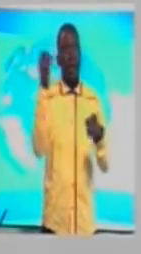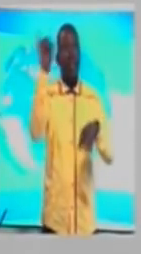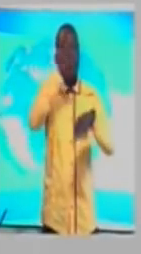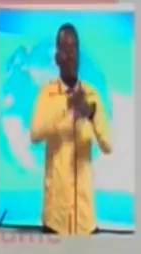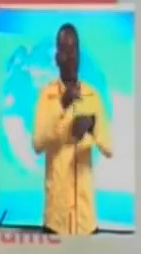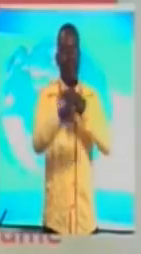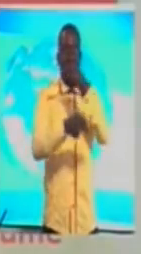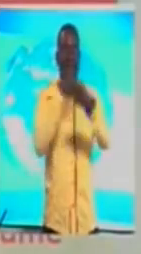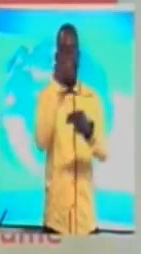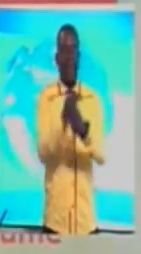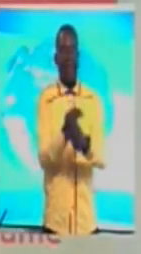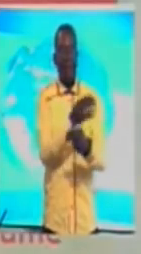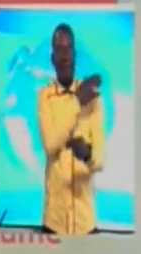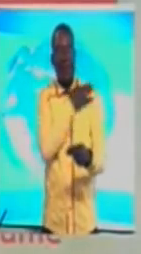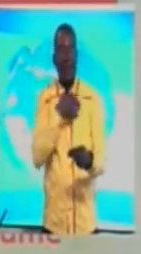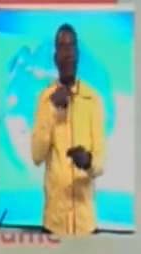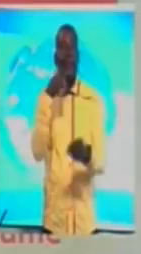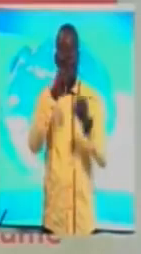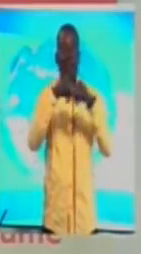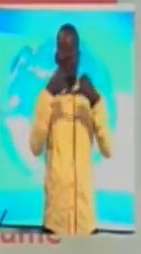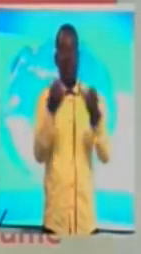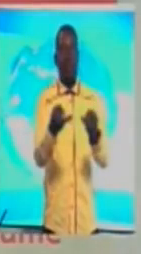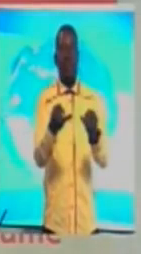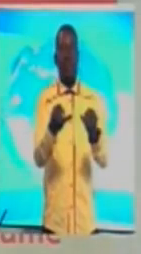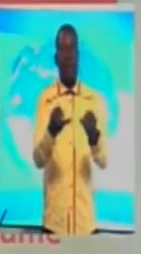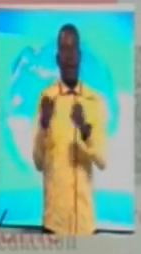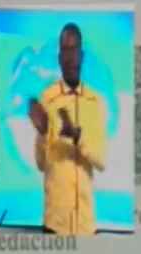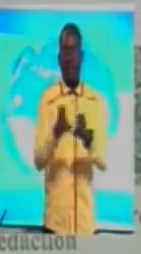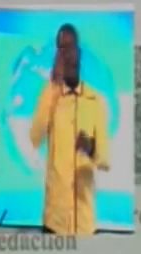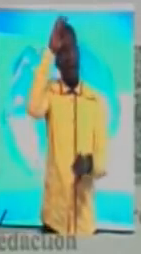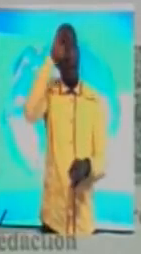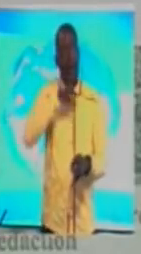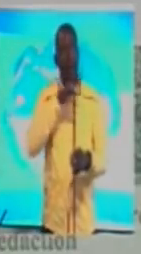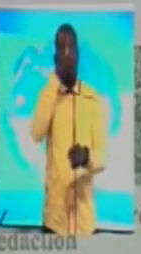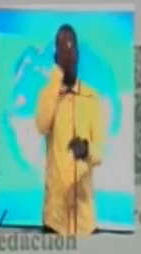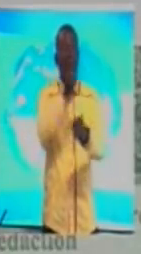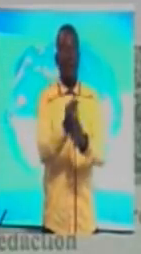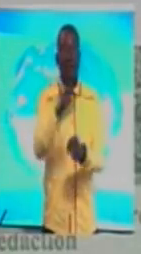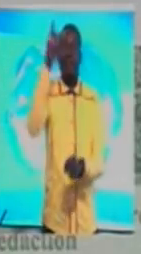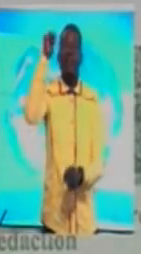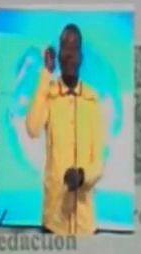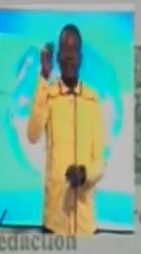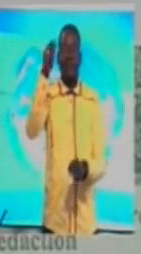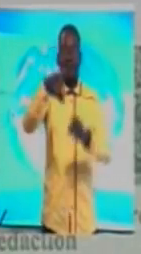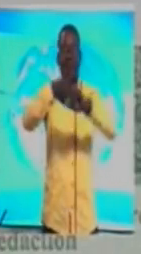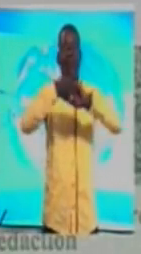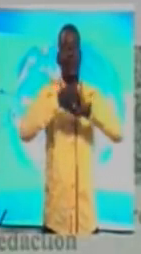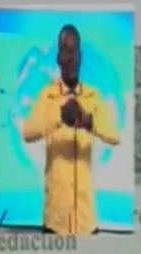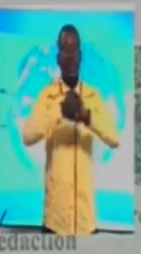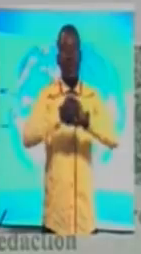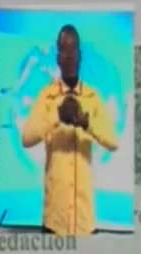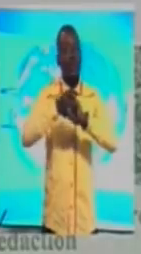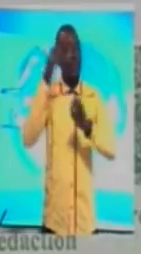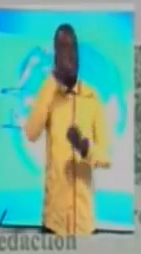la nation, insiste Sidouaya. En les faisant hommes de l'année, c'est également un témoignage de solidarité et de